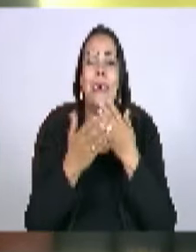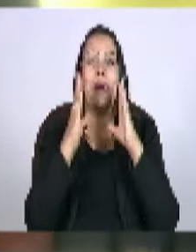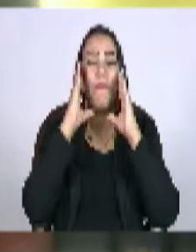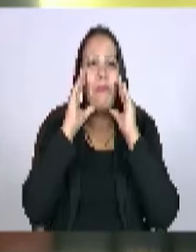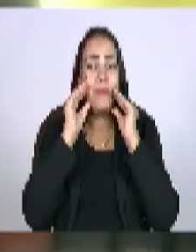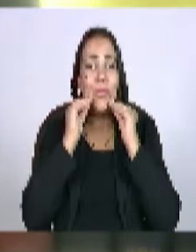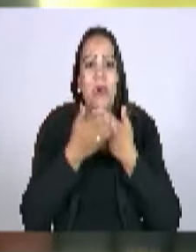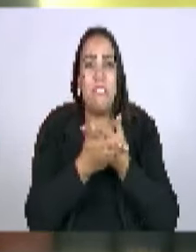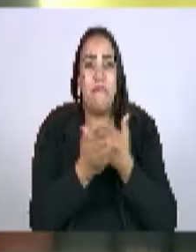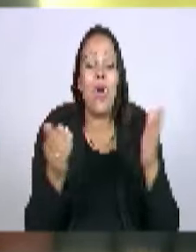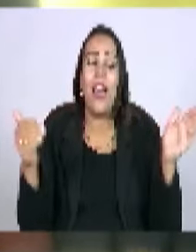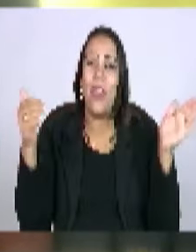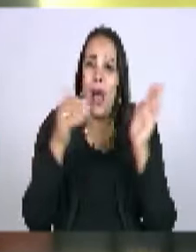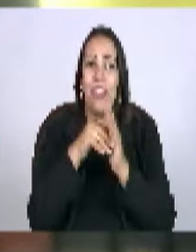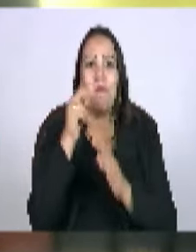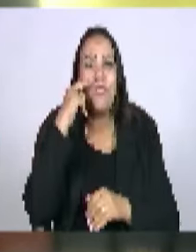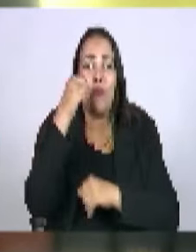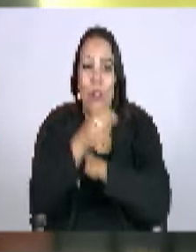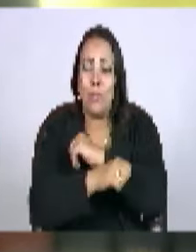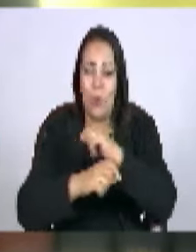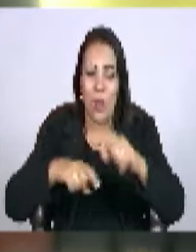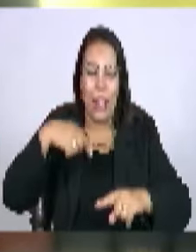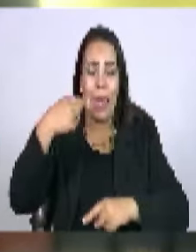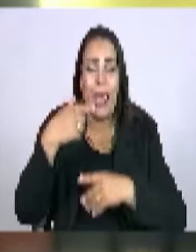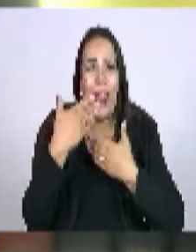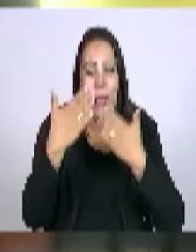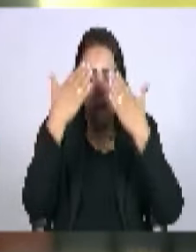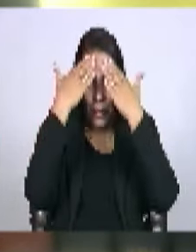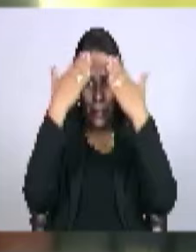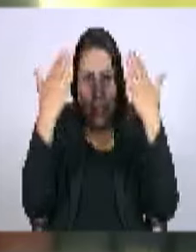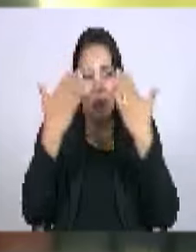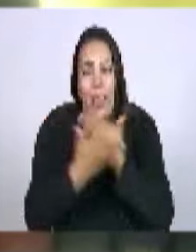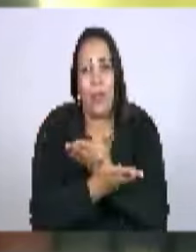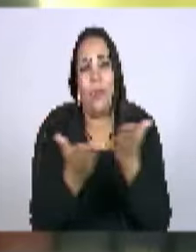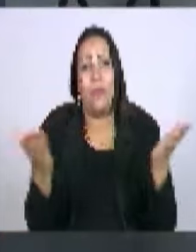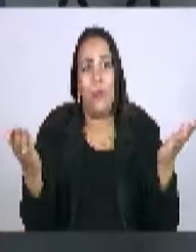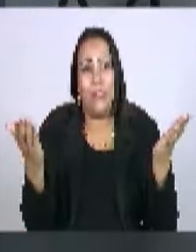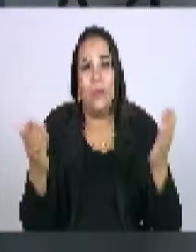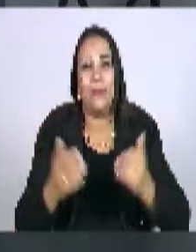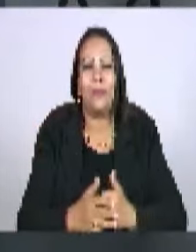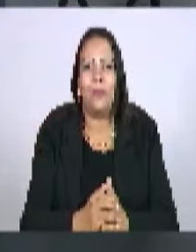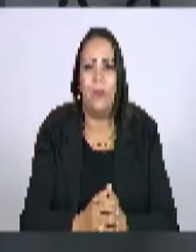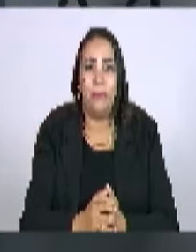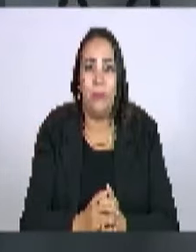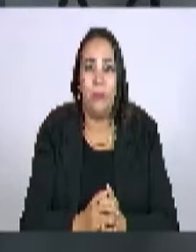سعيده ولغايه ما اشوفكم الاسبوع الجاي لكم مني اراق التحيات